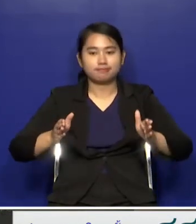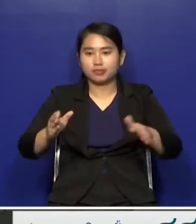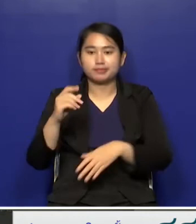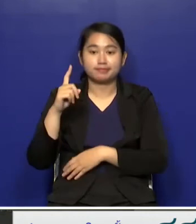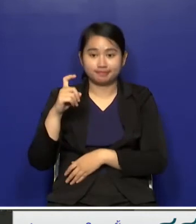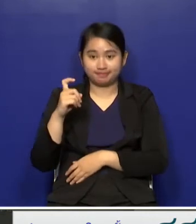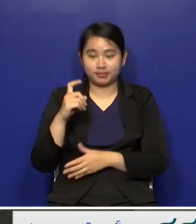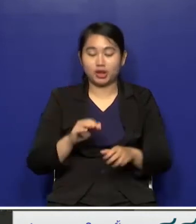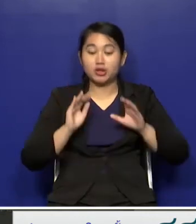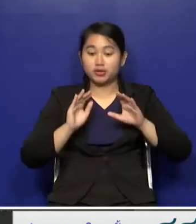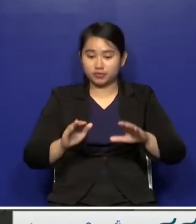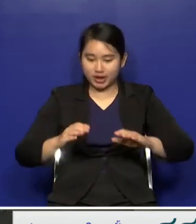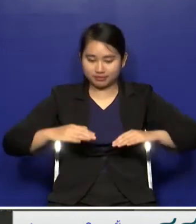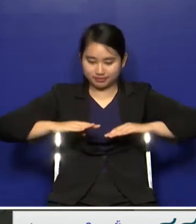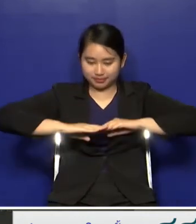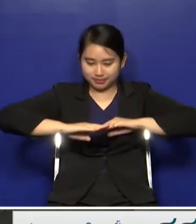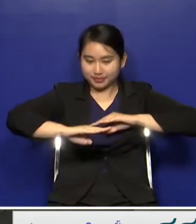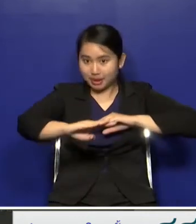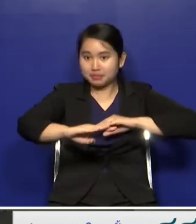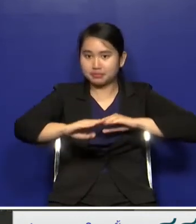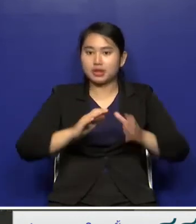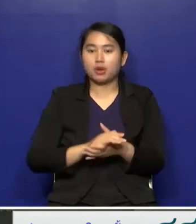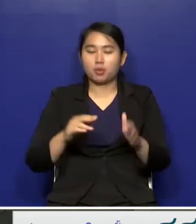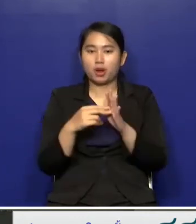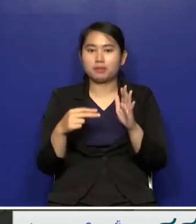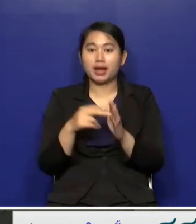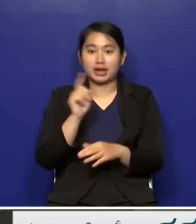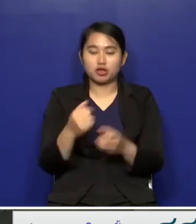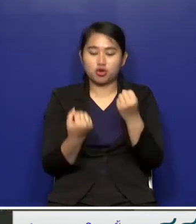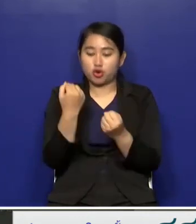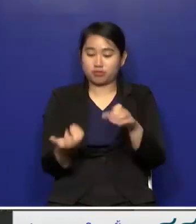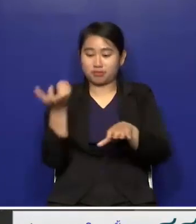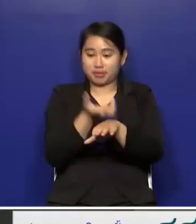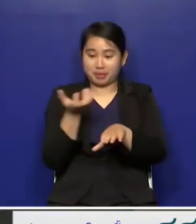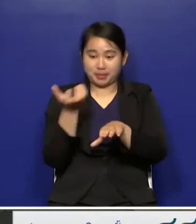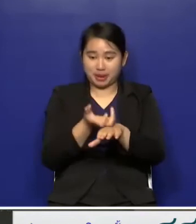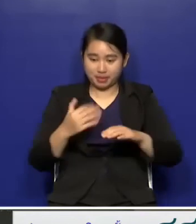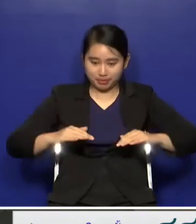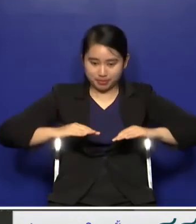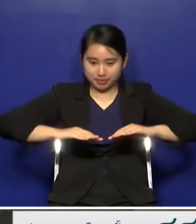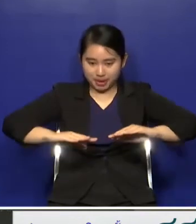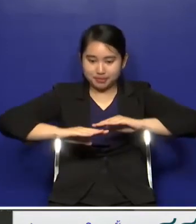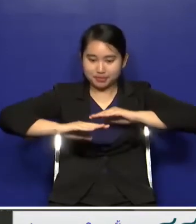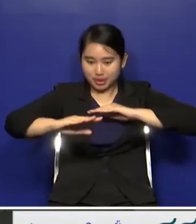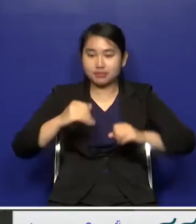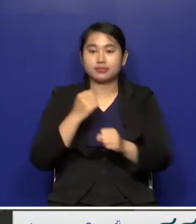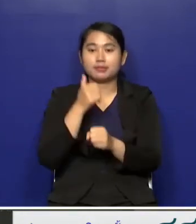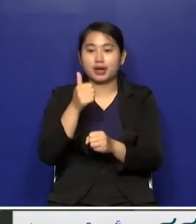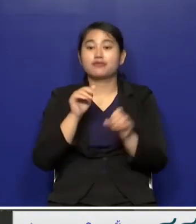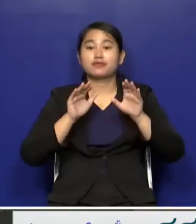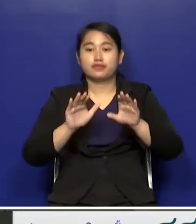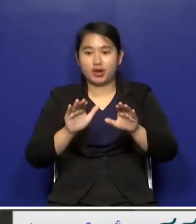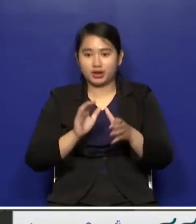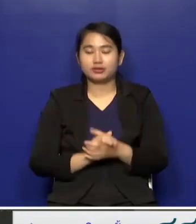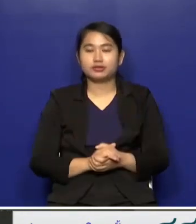เกี่ยวข้องนะครับเป็นคอนกรีตหรืออะไรก็ได้ที่สามารถรับรถทุกขนาดได้ทุกชนิดนะครับก็ฝากเข้ามาทานมาดูและ